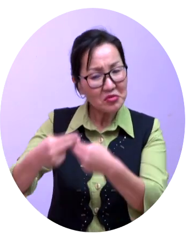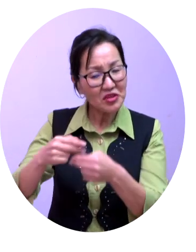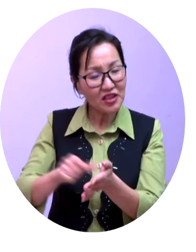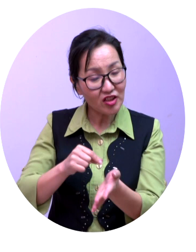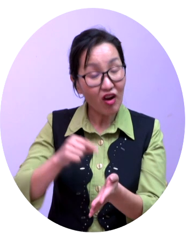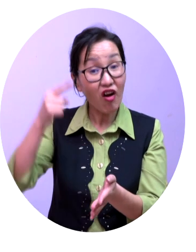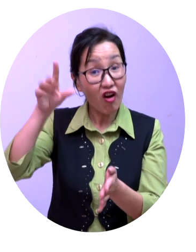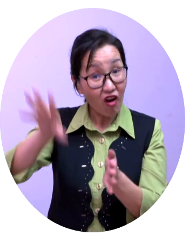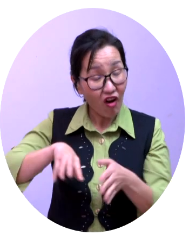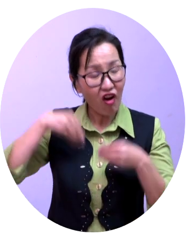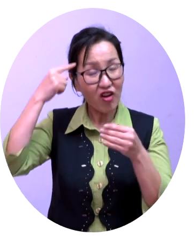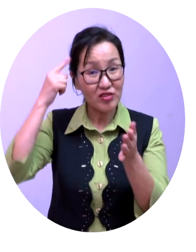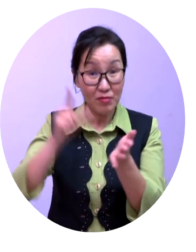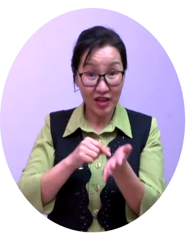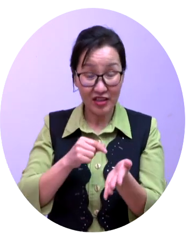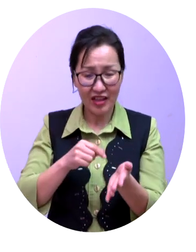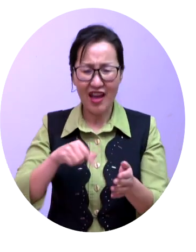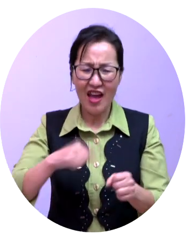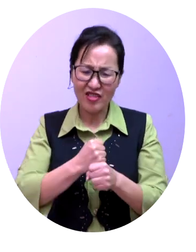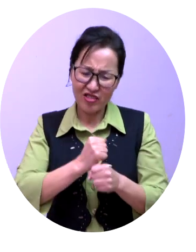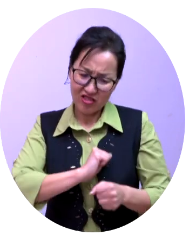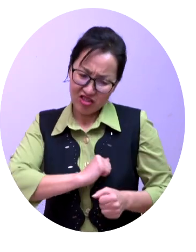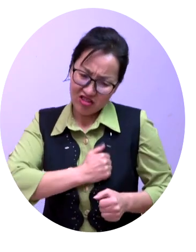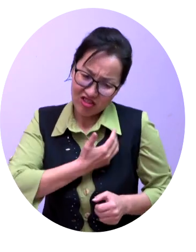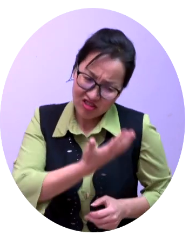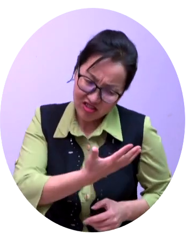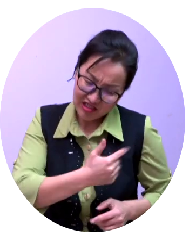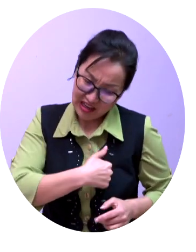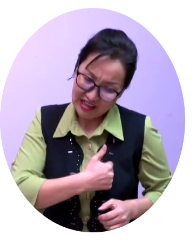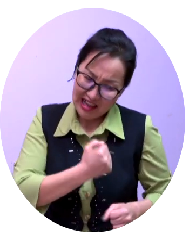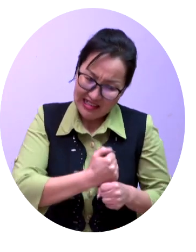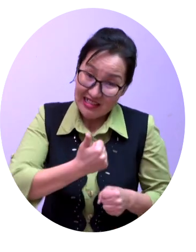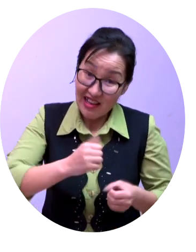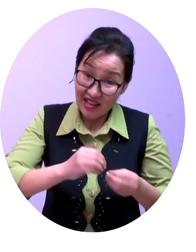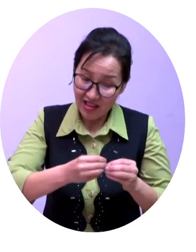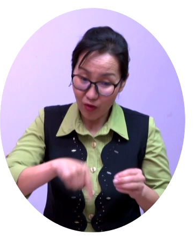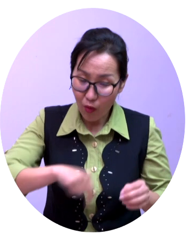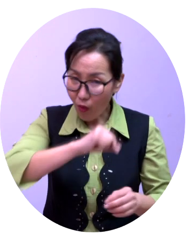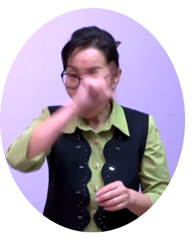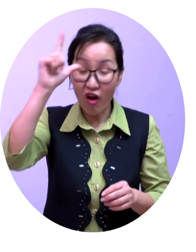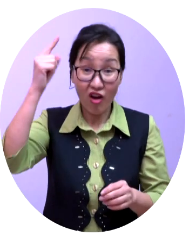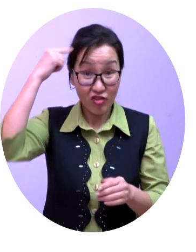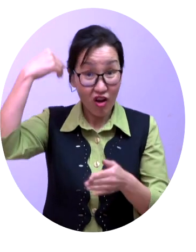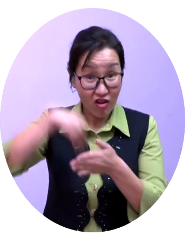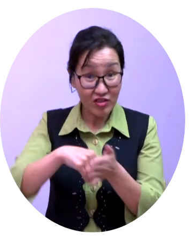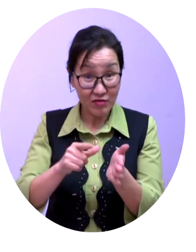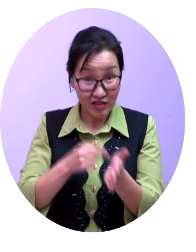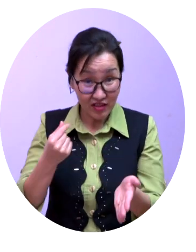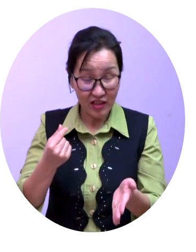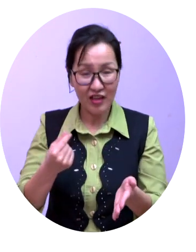Ажил хөдөлмөрийг чин сэтгэлээсээ үр бүтээлтэй хийх ёстойг ухаарч ойлгосон байх. Ажил